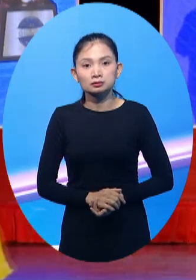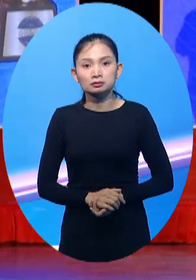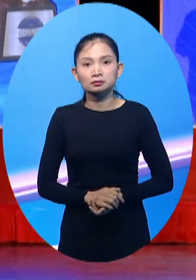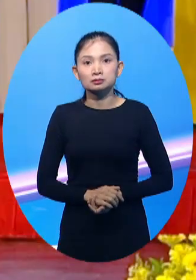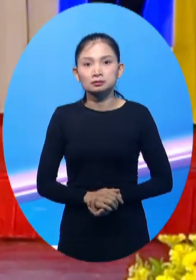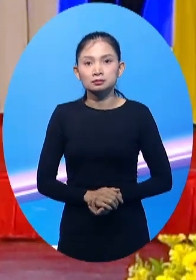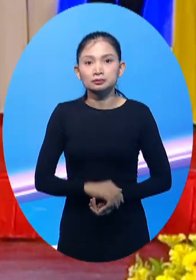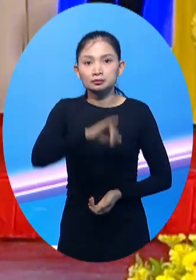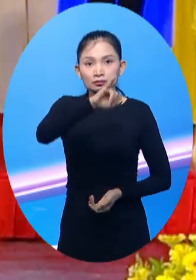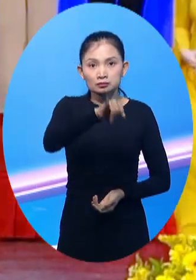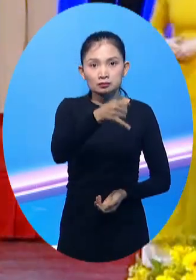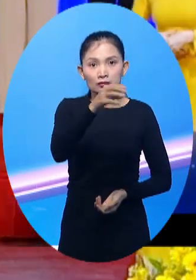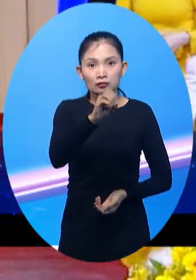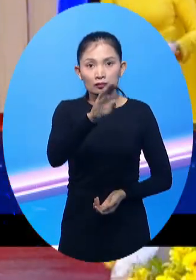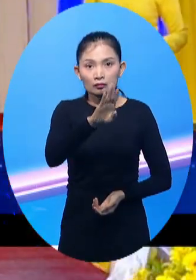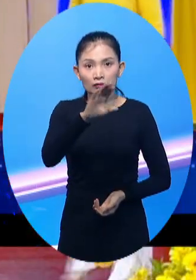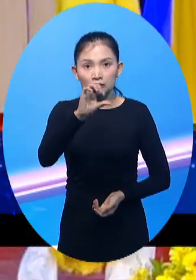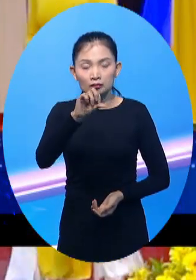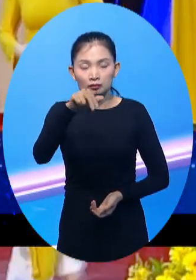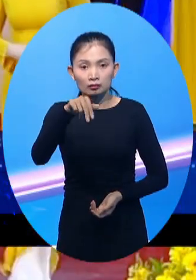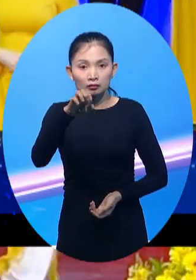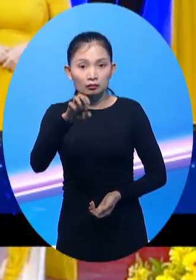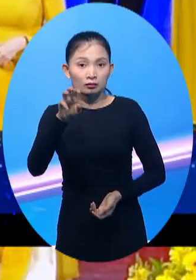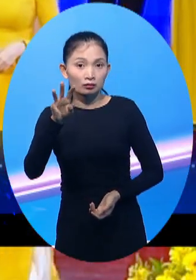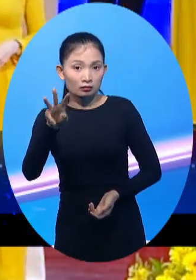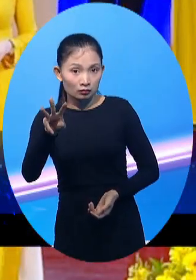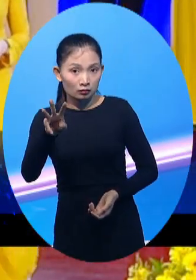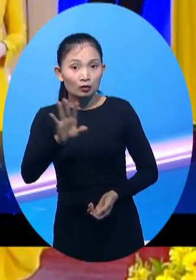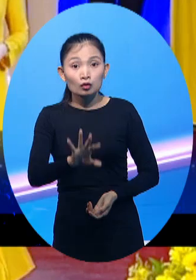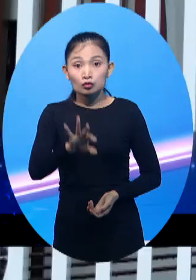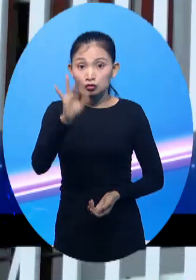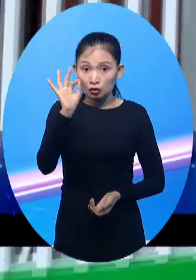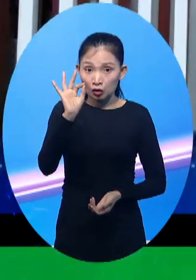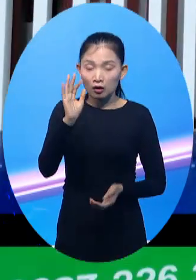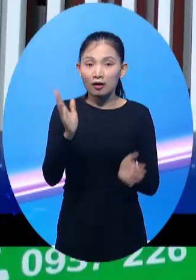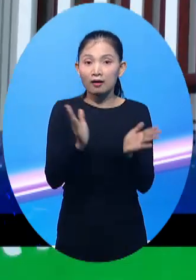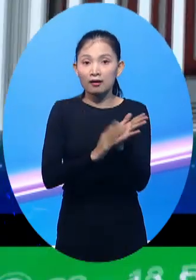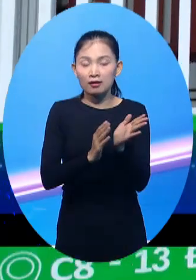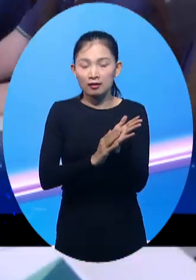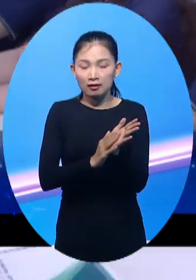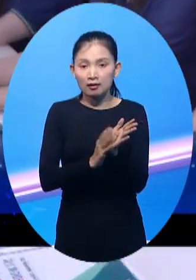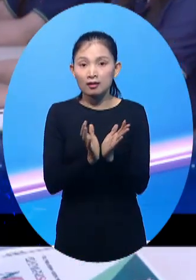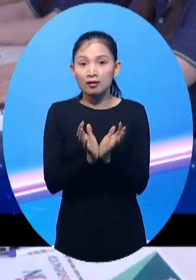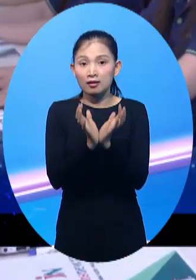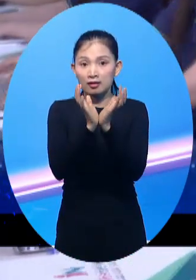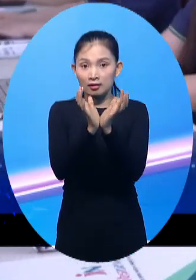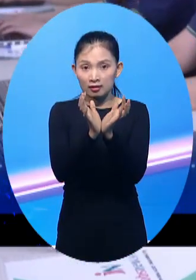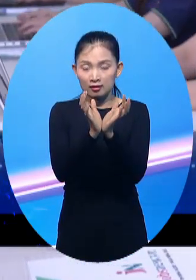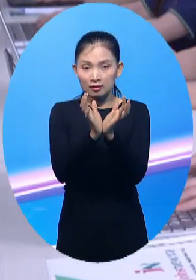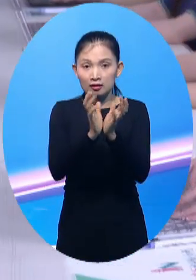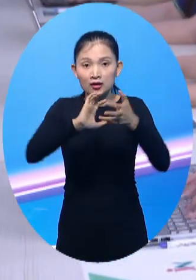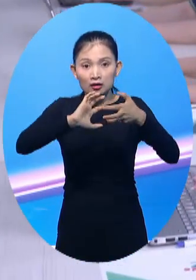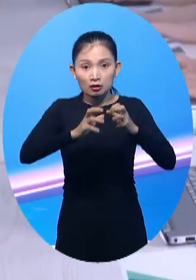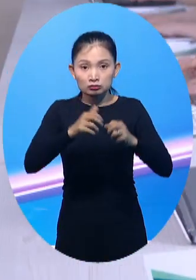Jobs News, nền tảng tuyển dụng và tìm việc uy tín tại Việt Nam, đã được bình chọn, tôn vinh tại lễ trao giải thương hiệu xuất sắc châu Á